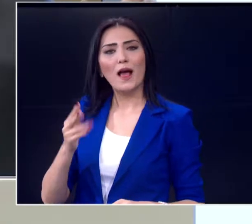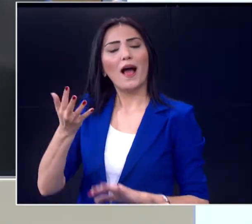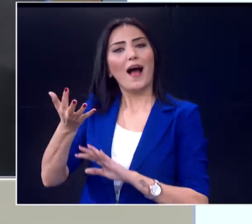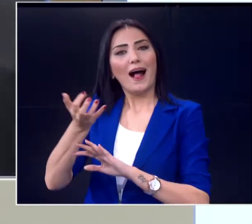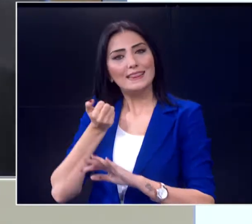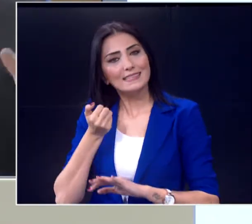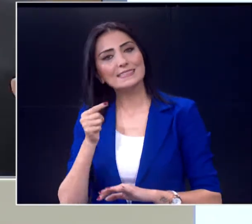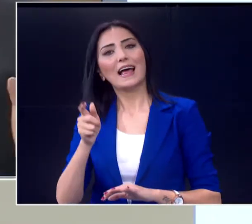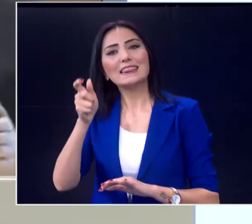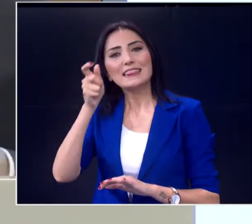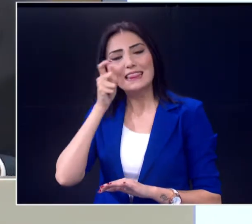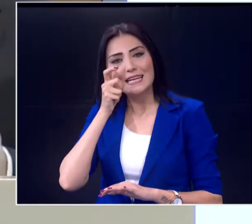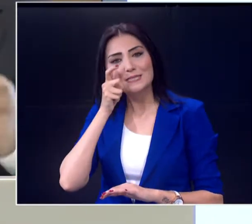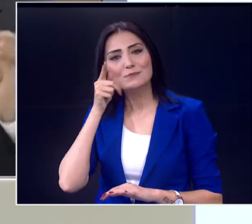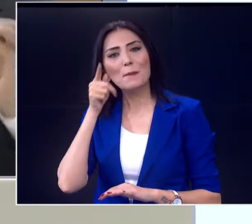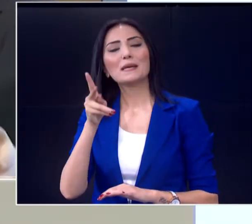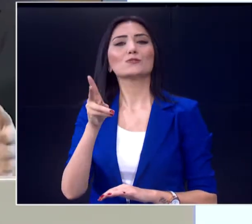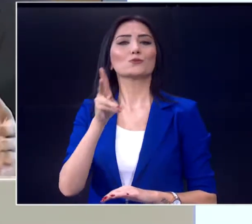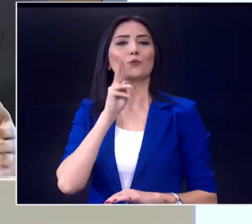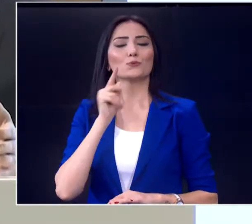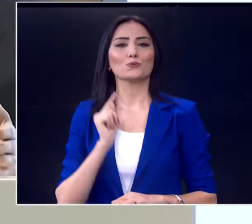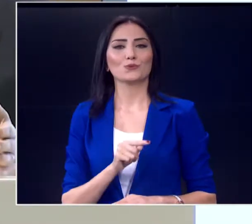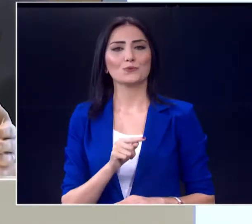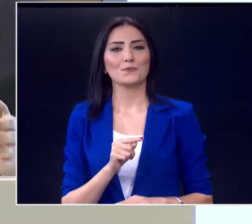alınan tedbirlerin bir sonucudur.